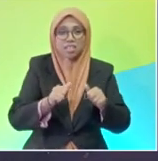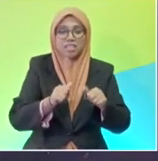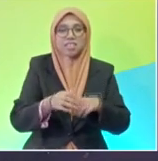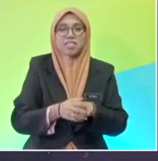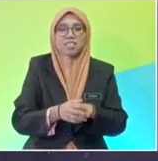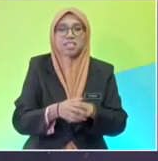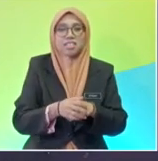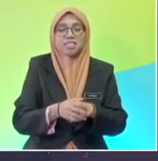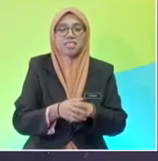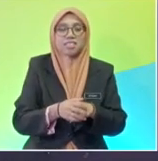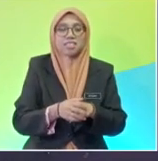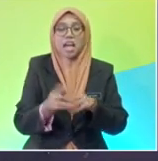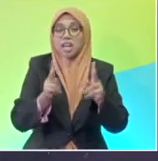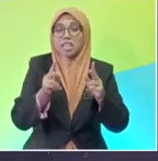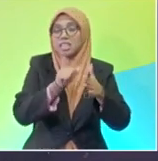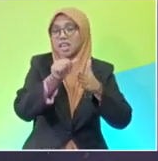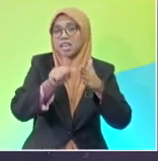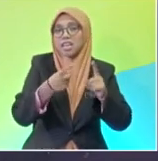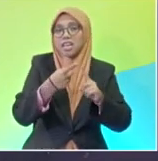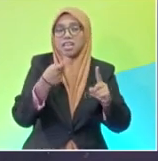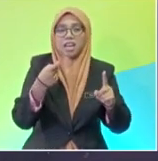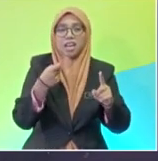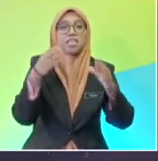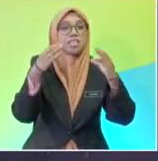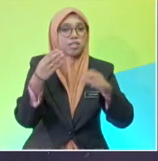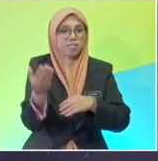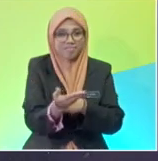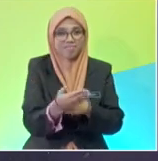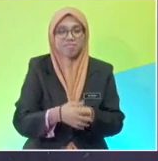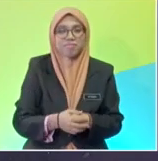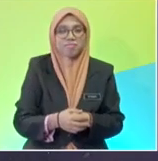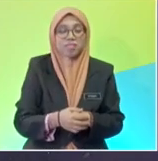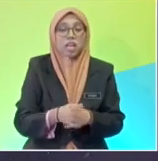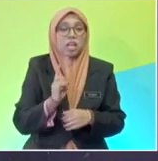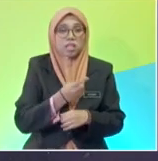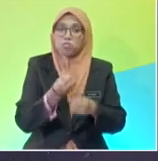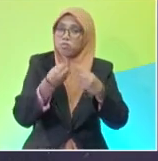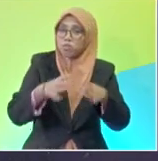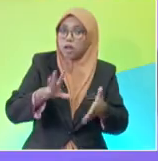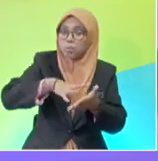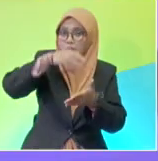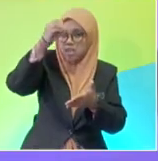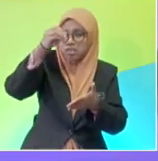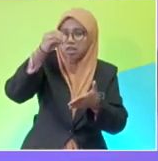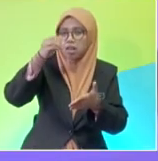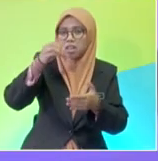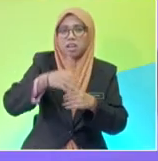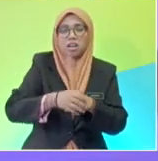Fendi. Betul. Okey, kita dah belajar sepanjang hari ini. Kita dah belajar perbezaan jam analog dan